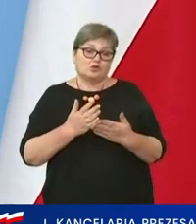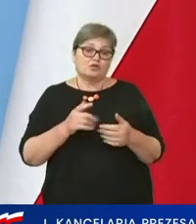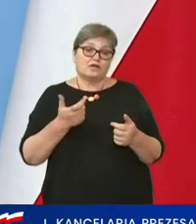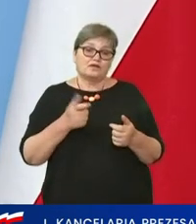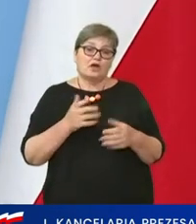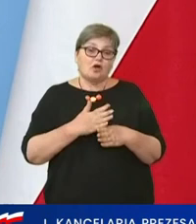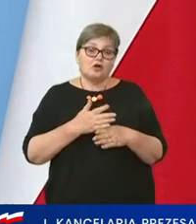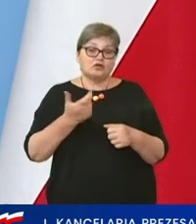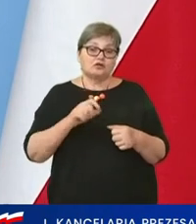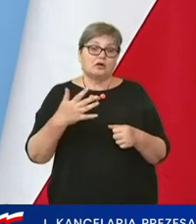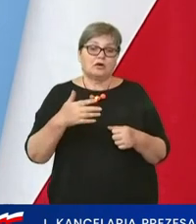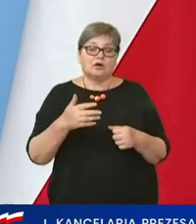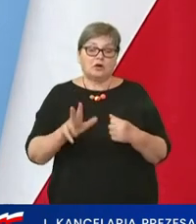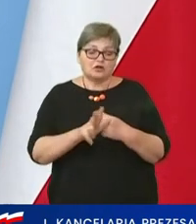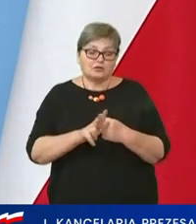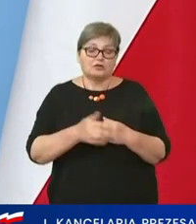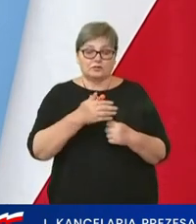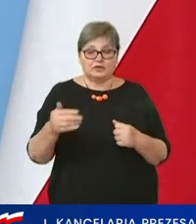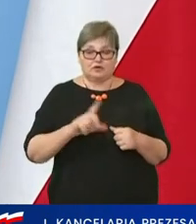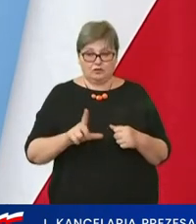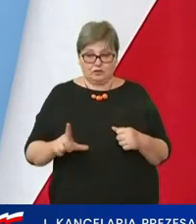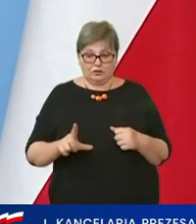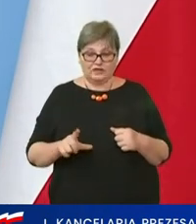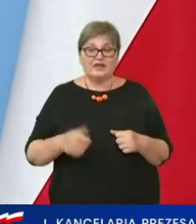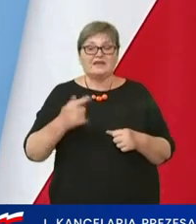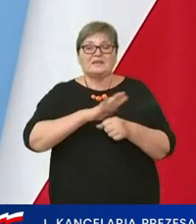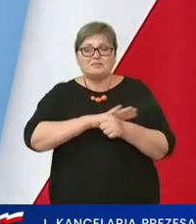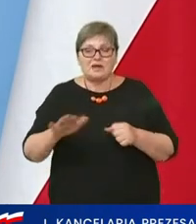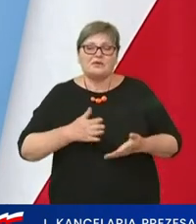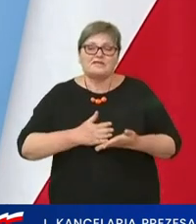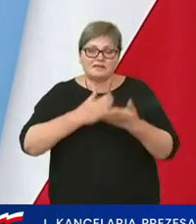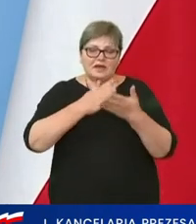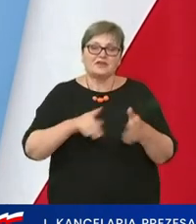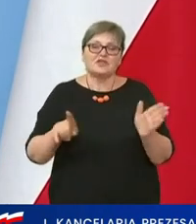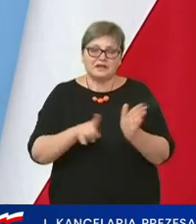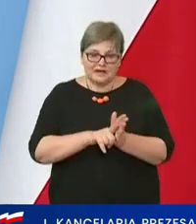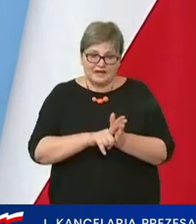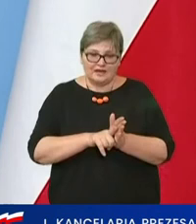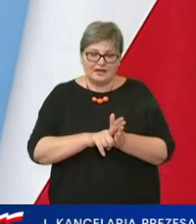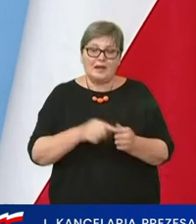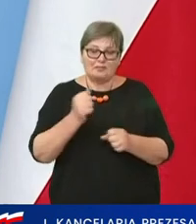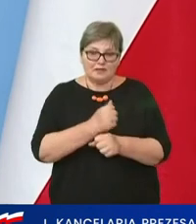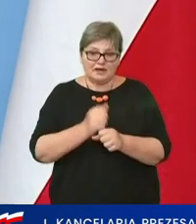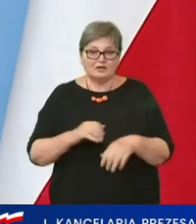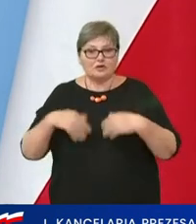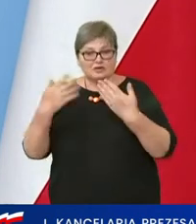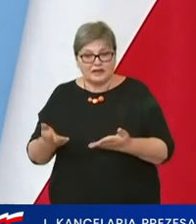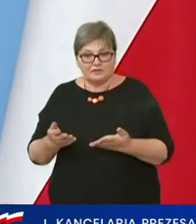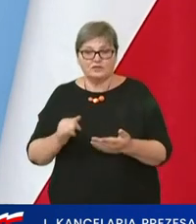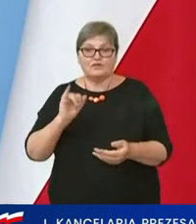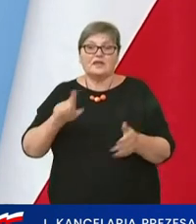milionów złotych a więc widzimy że pełne wsparcie dla pracodawców pracowników aby instrumenty